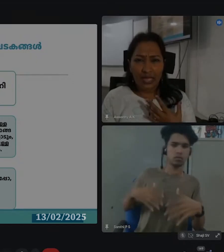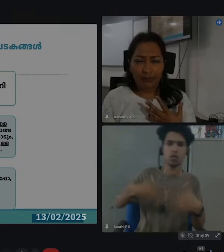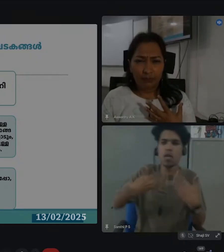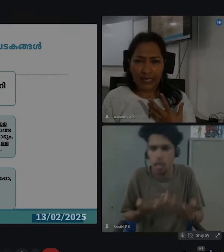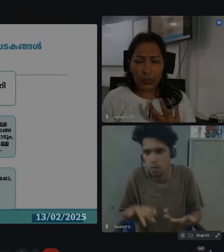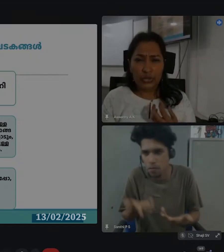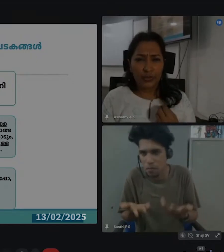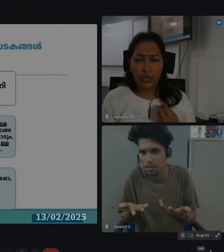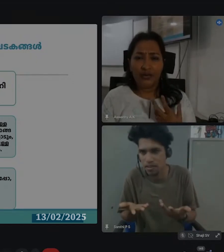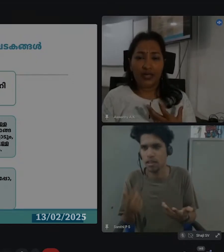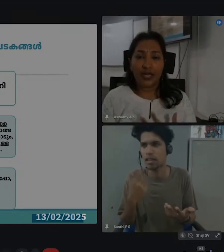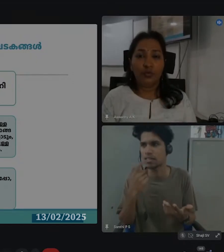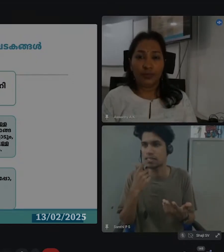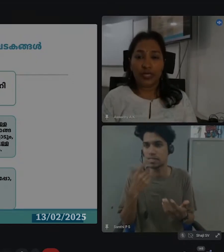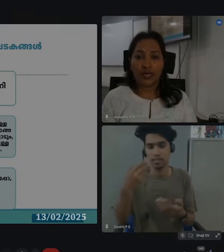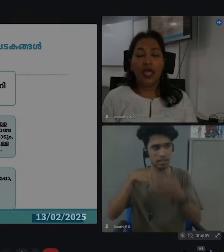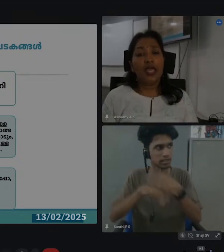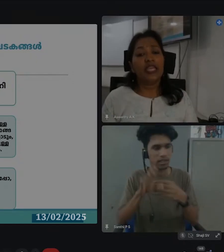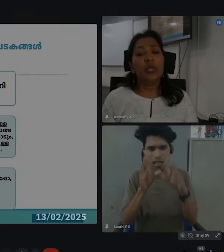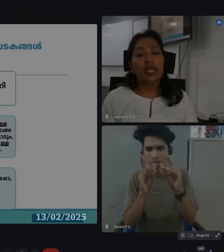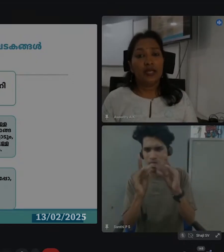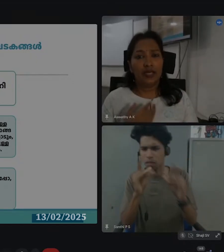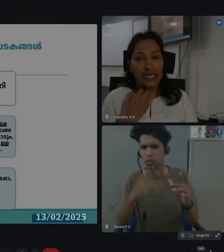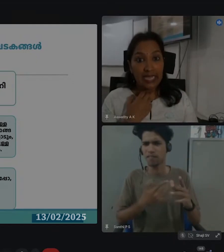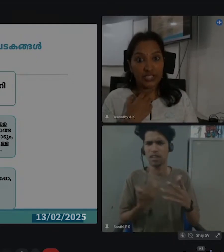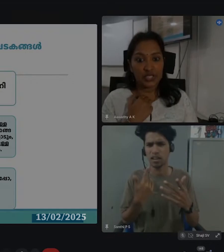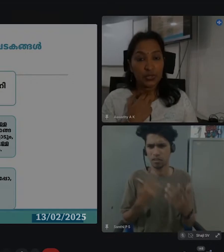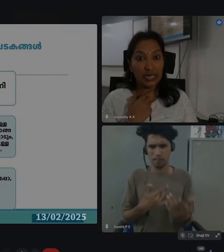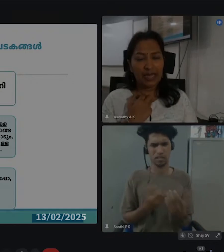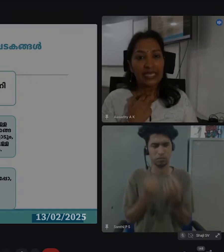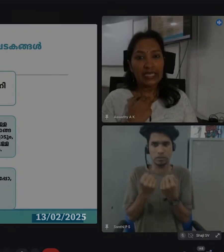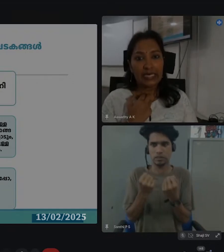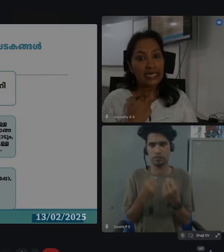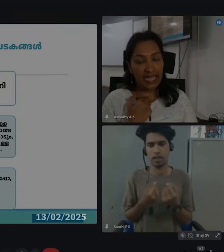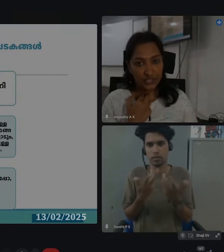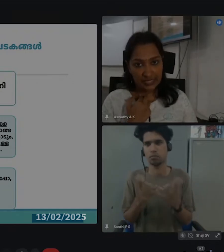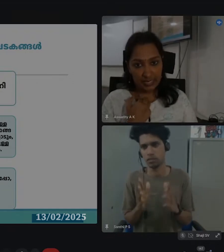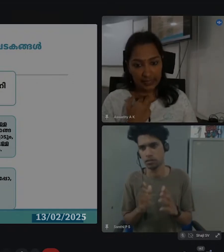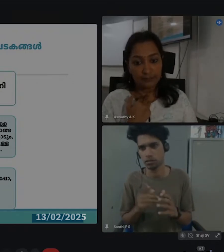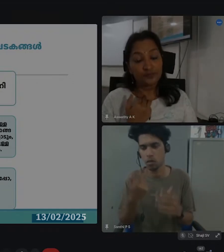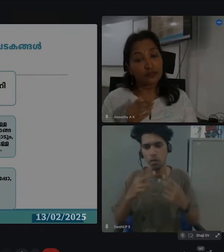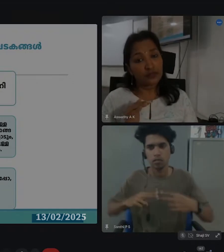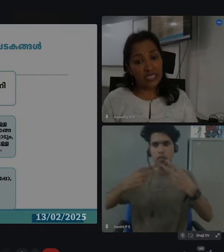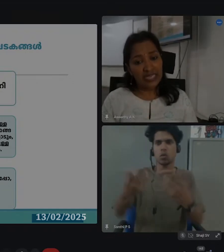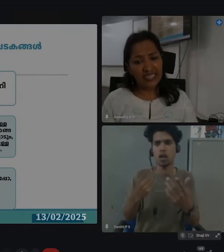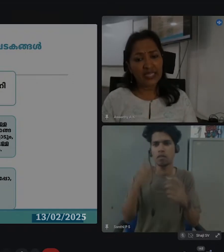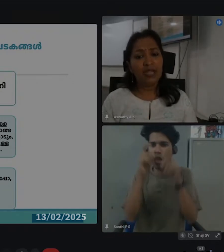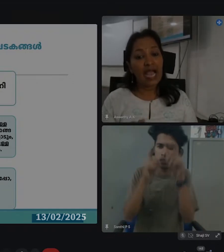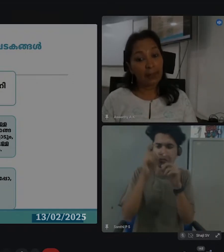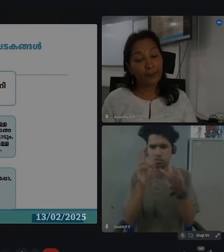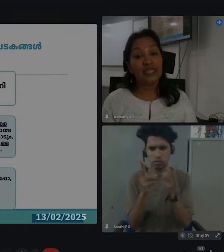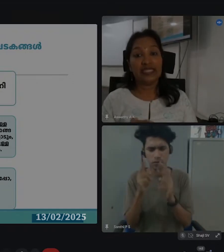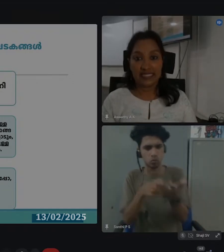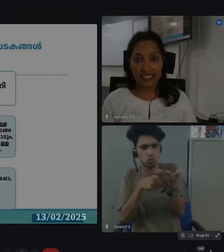അവരുടെ പല്ലിൽ ഒട്ടുമ്പോഴൊക്കെ അവർക്ക് ആകെ ബുദ്ധിമുട്ടാണ്. ഇങ്ങനെയുള്ള റിയാക്ഷൻസ് കുട്ടികൾ പല രീതിയിൽ റിയാക്ഷൻസ് കാണിക്കാം. ഇതിനെ